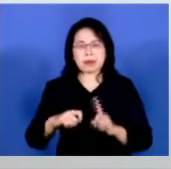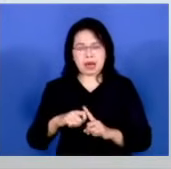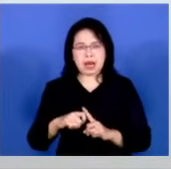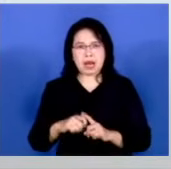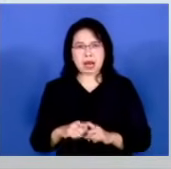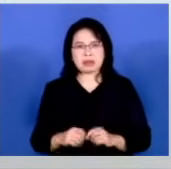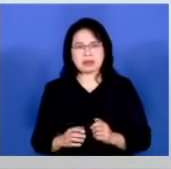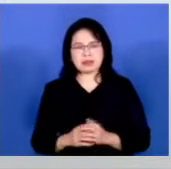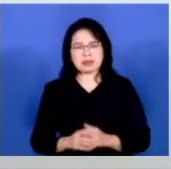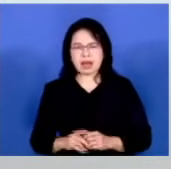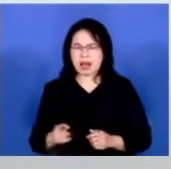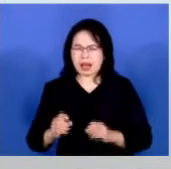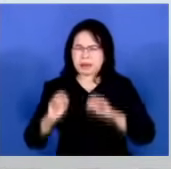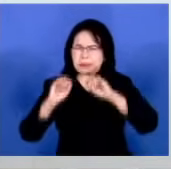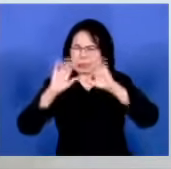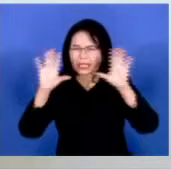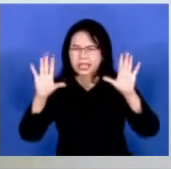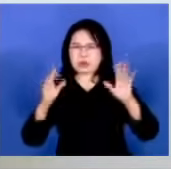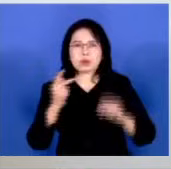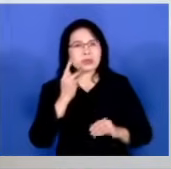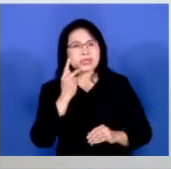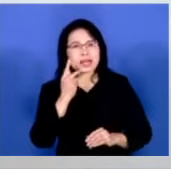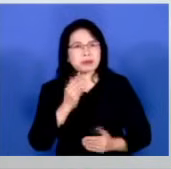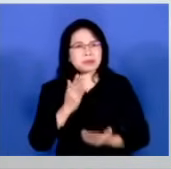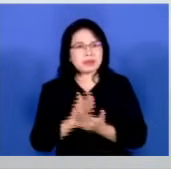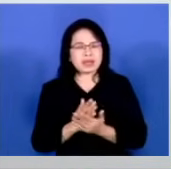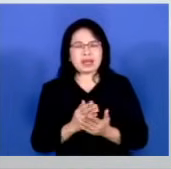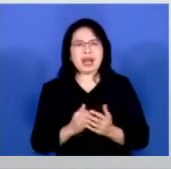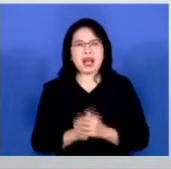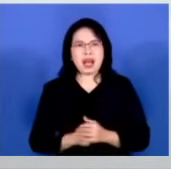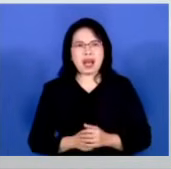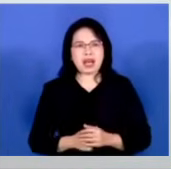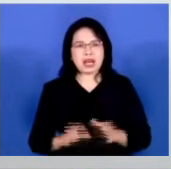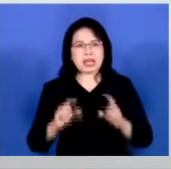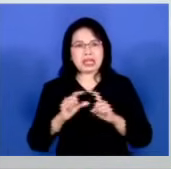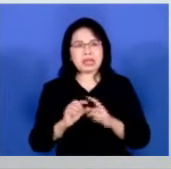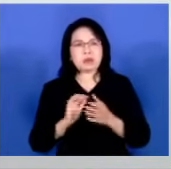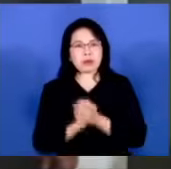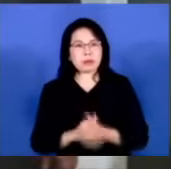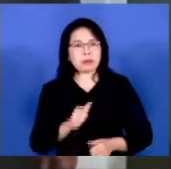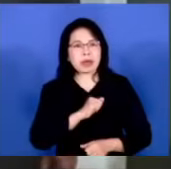menjadi secercah cahaya untuk menjaga dan menegakkan demokrasi berbangsa dan